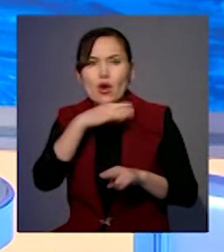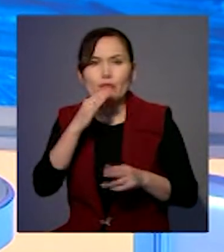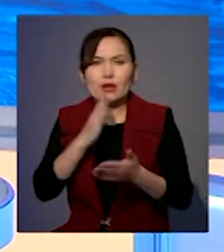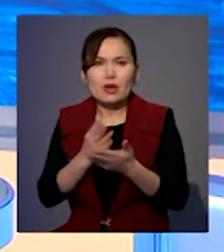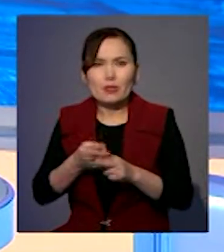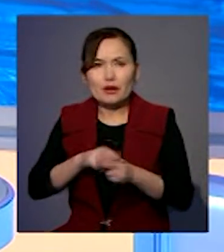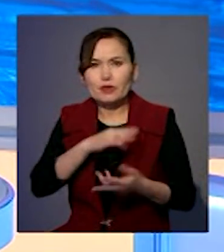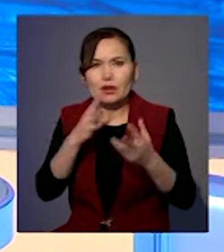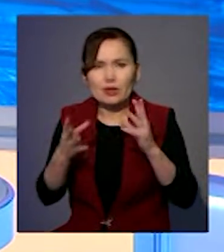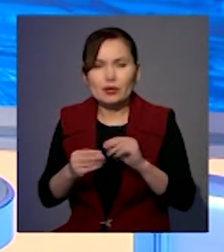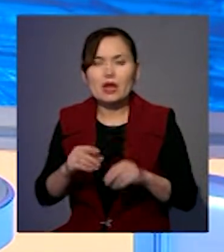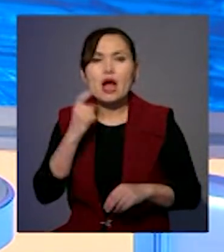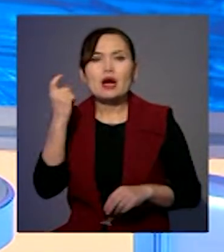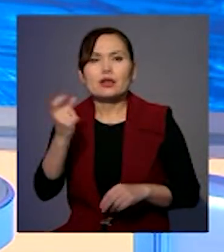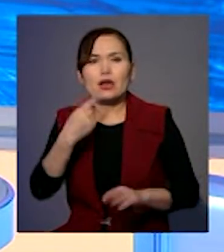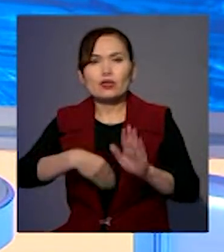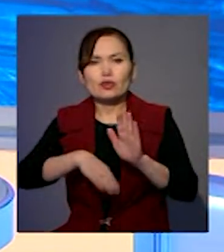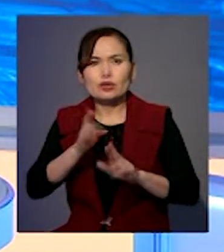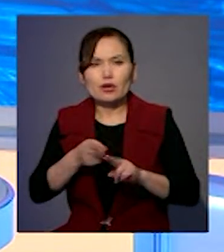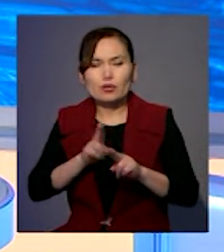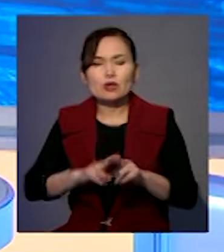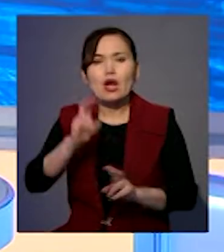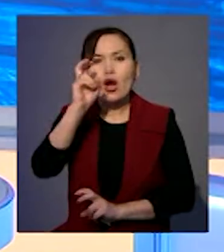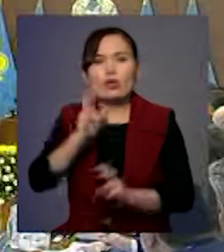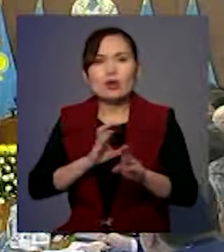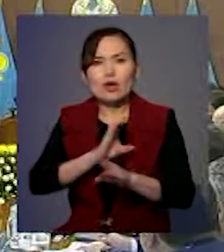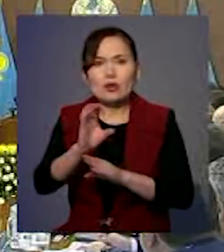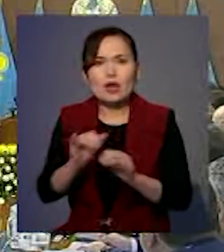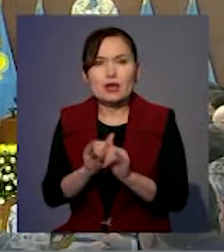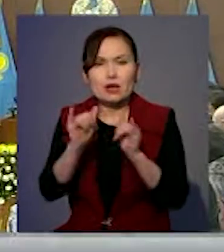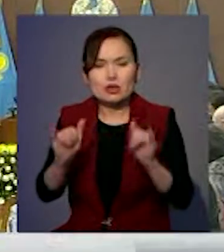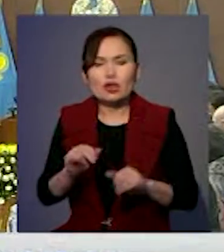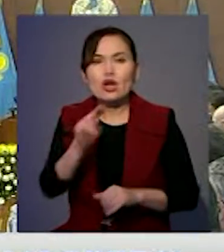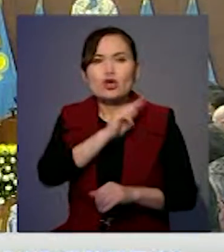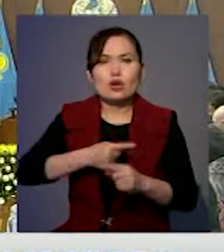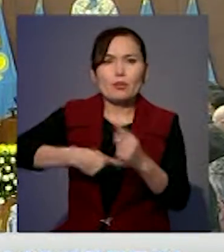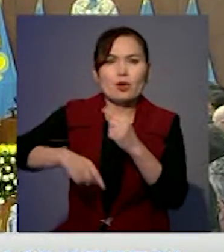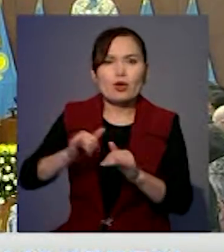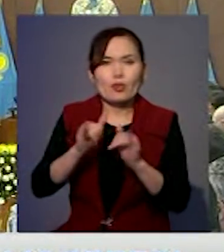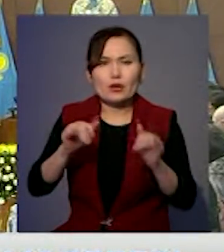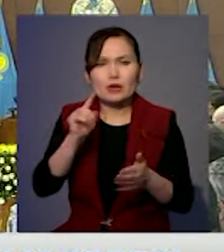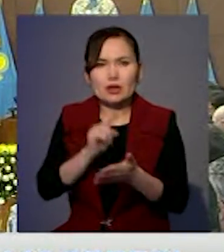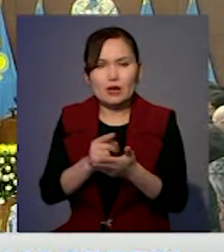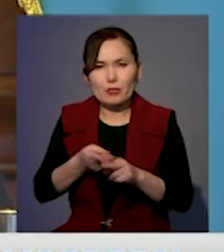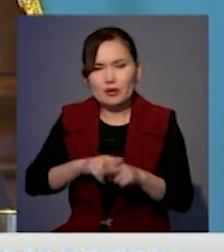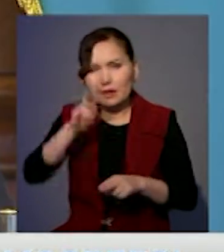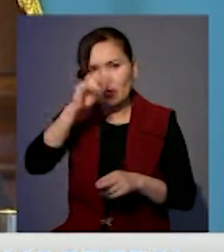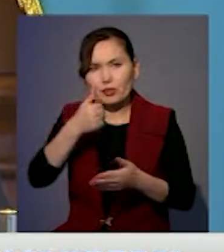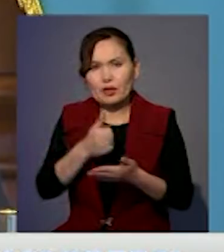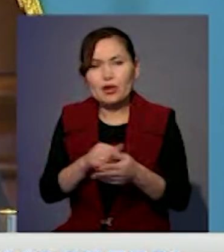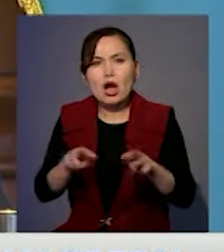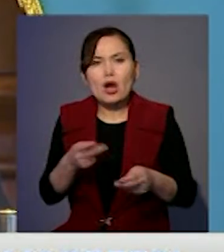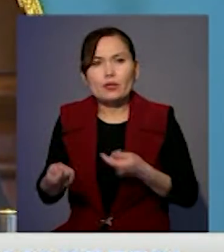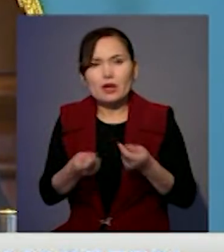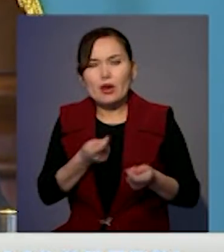бұл қалыпты жағдай. Яғни экономиканы жақсарту үшін бір өндіріс ошағын екіншісі келіп алмастырып жатады. Елбасы